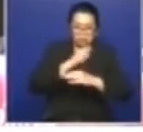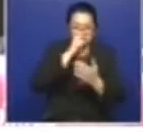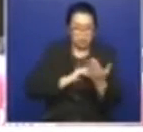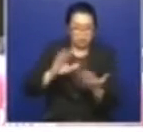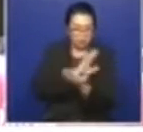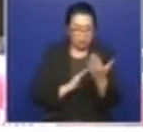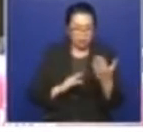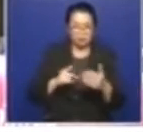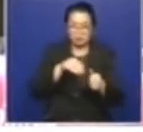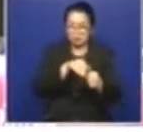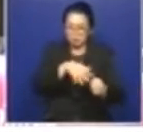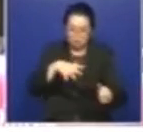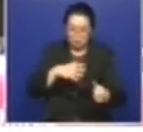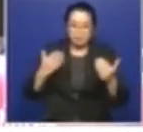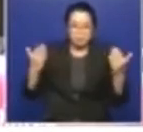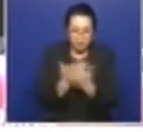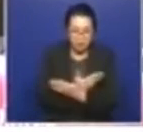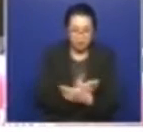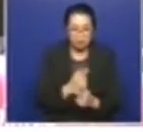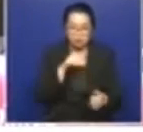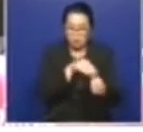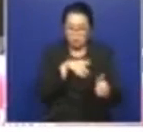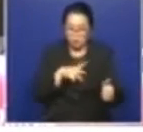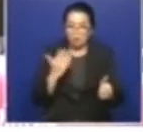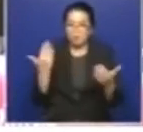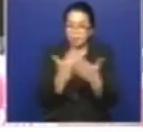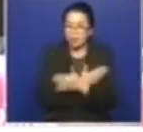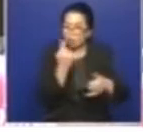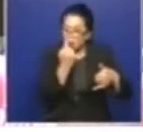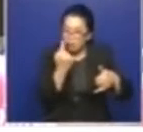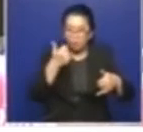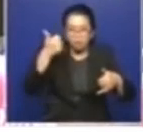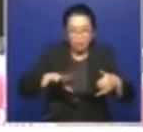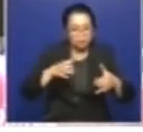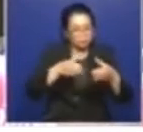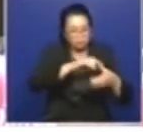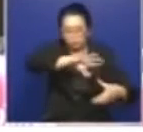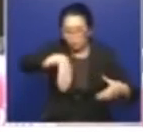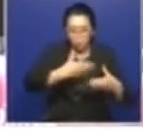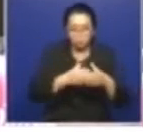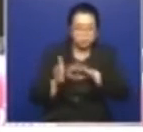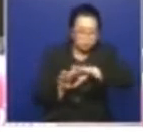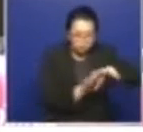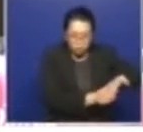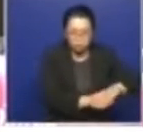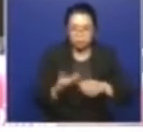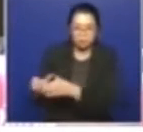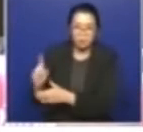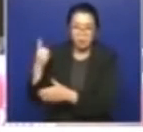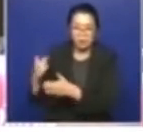ได้ต้องเปลี่ยนทั้งชุดวันนี้ท่านเอาทีมเศรษฐกิจเข้ามากี่คนเขาก็ไปไม่ได้หรอกเพราะหัวหน้าทีมคือท่านนาย